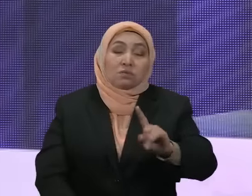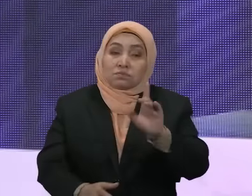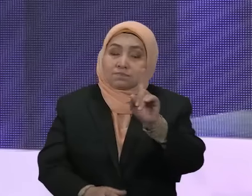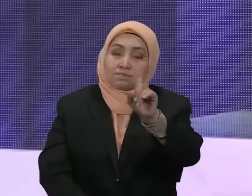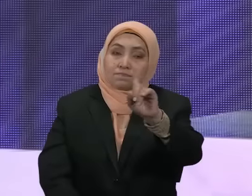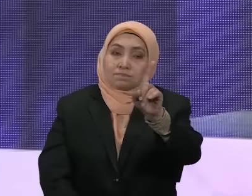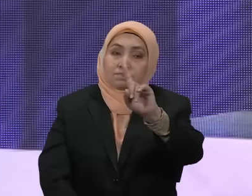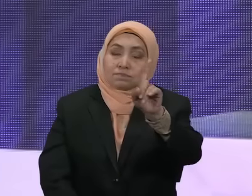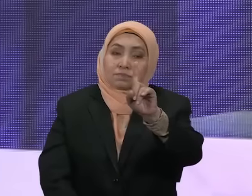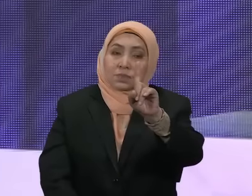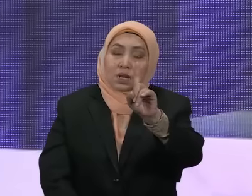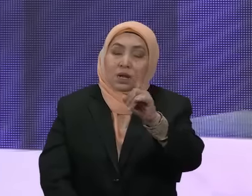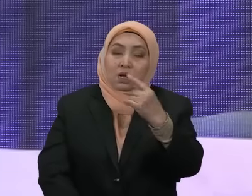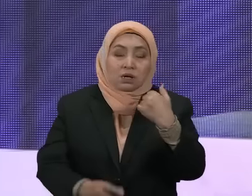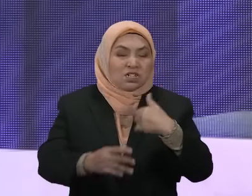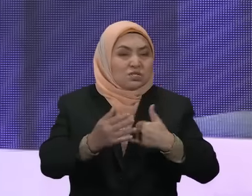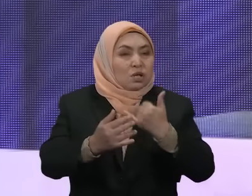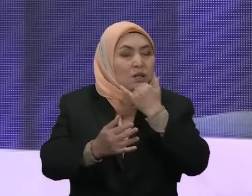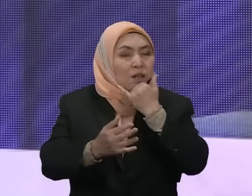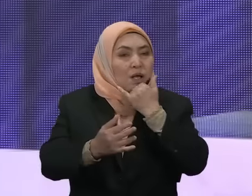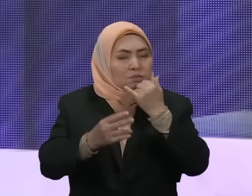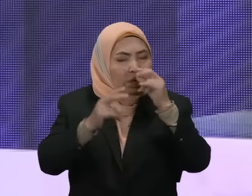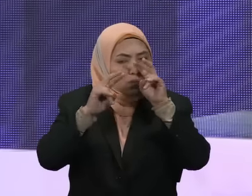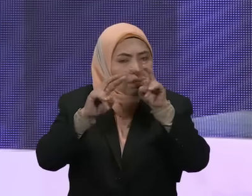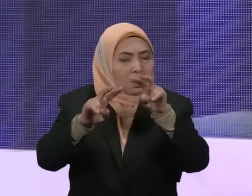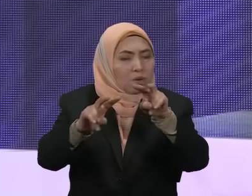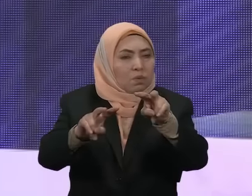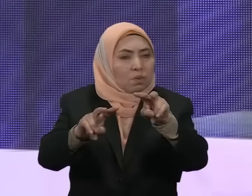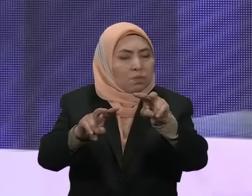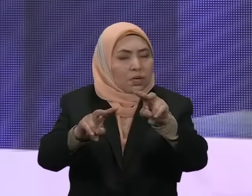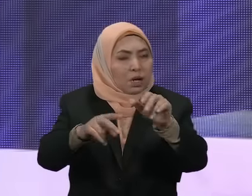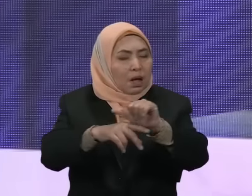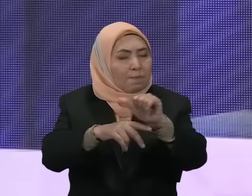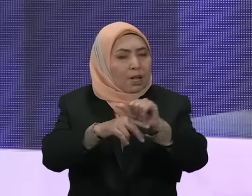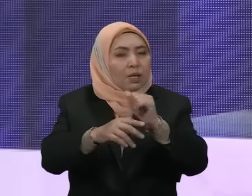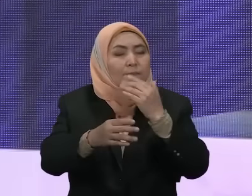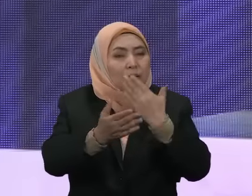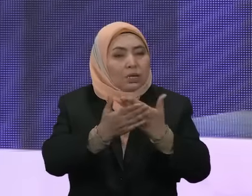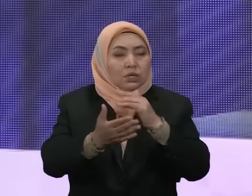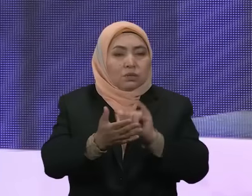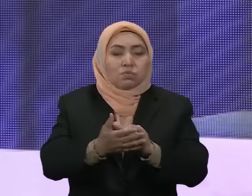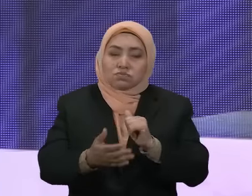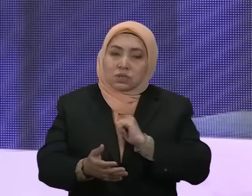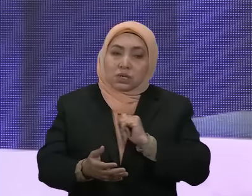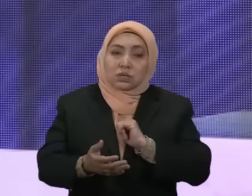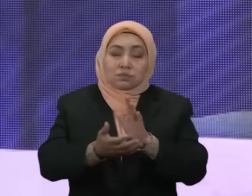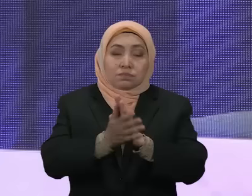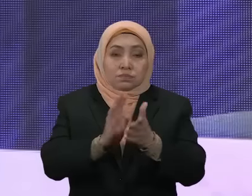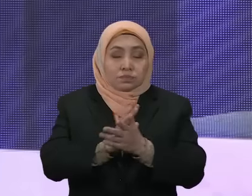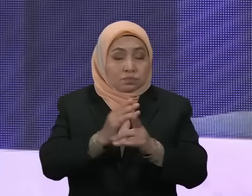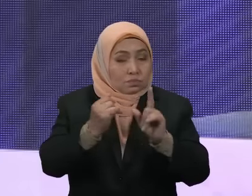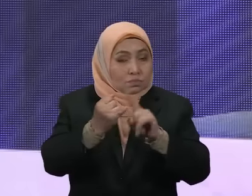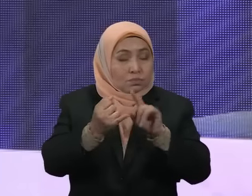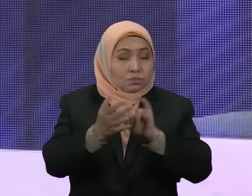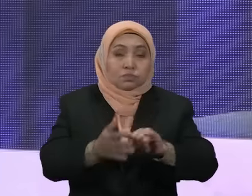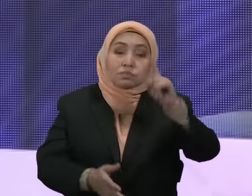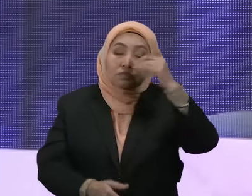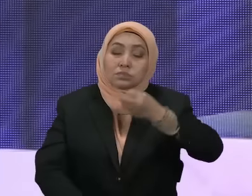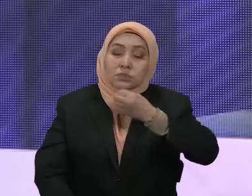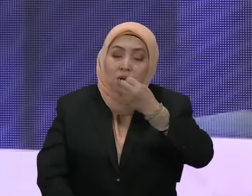jangan silap neraca dalam melihat kepada amal yang baik itu sendiri. Jadi di hujung itu Allah